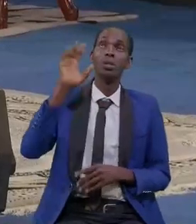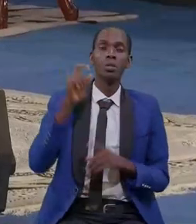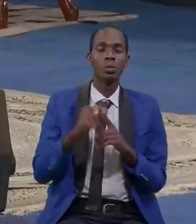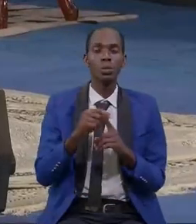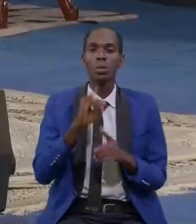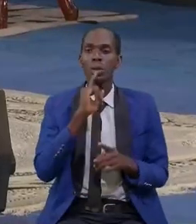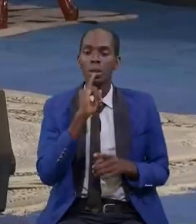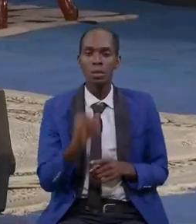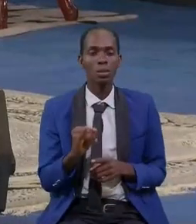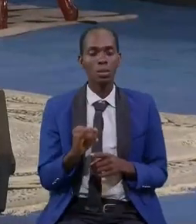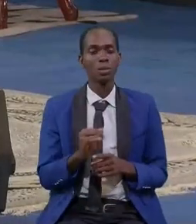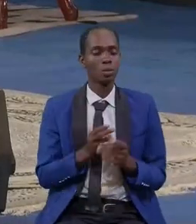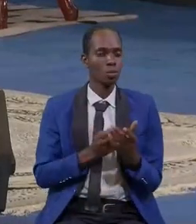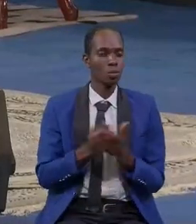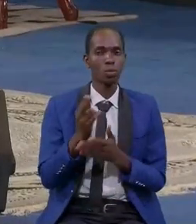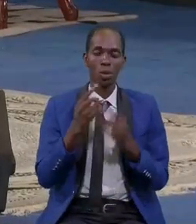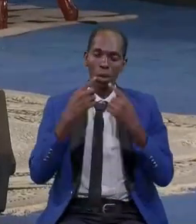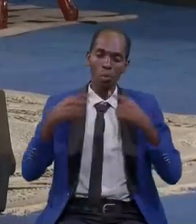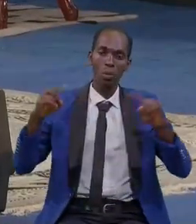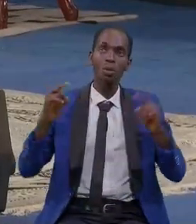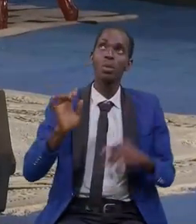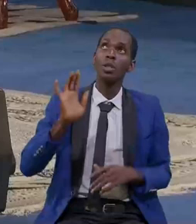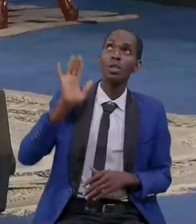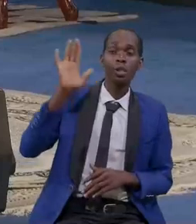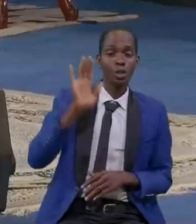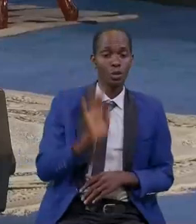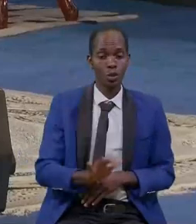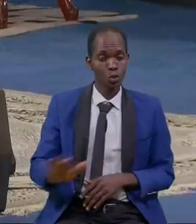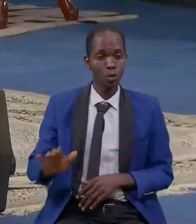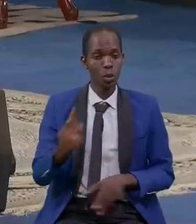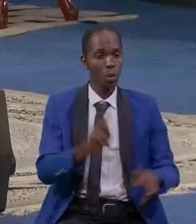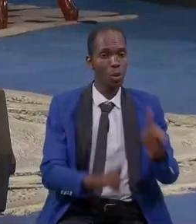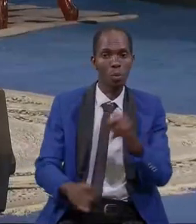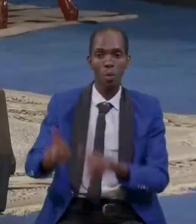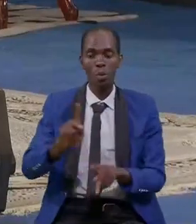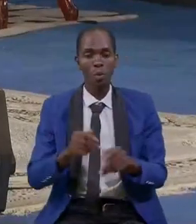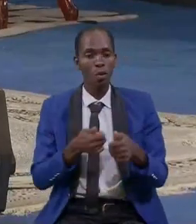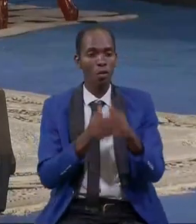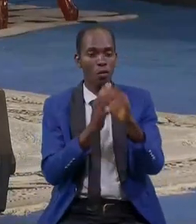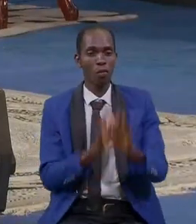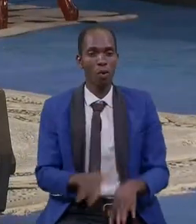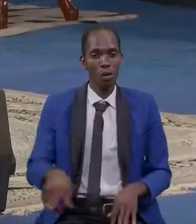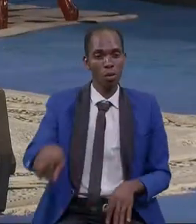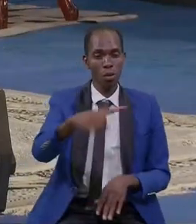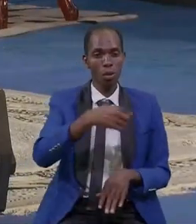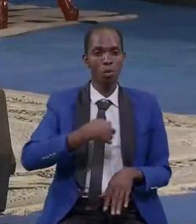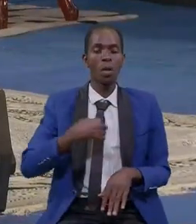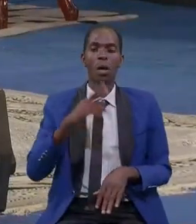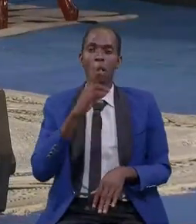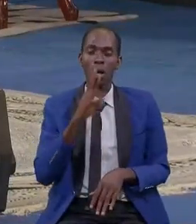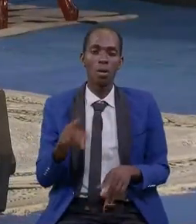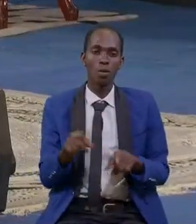est la vérité proclamée. Son peuple, ses enfants, ses suiveurs sont